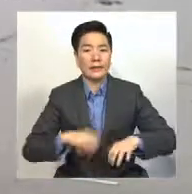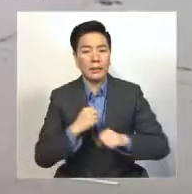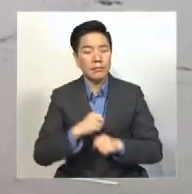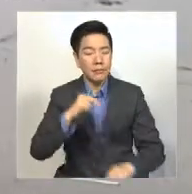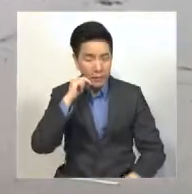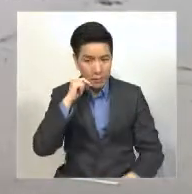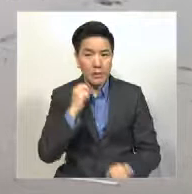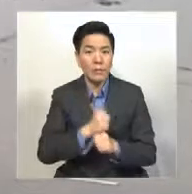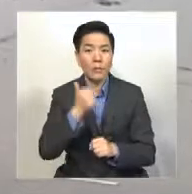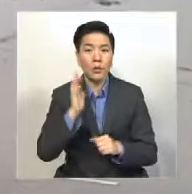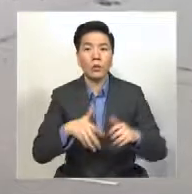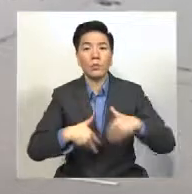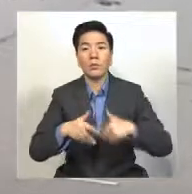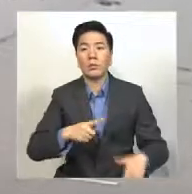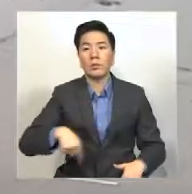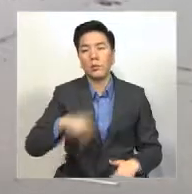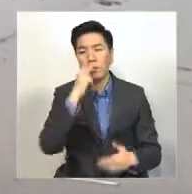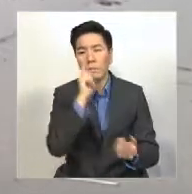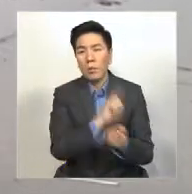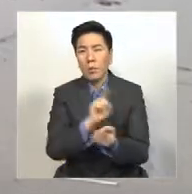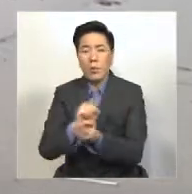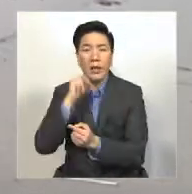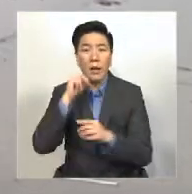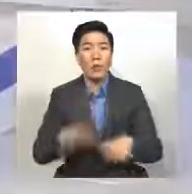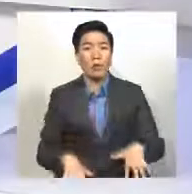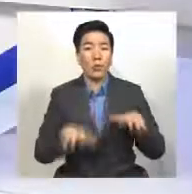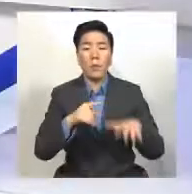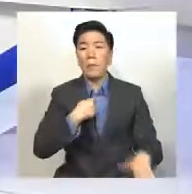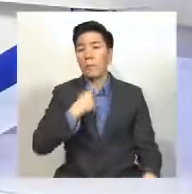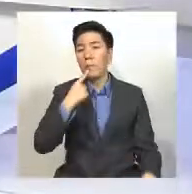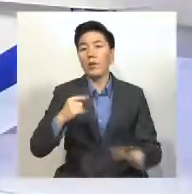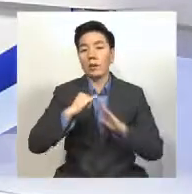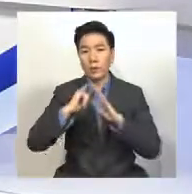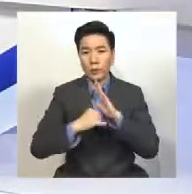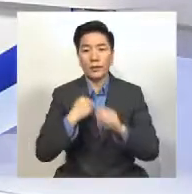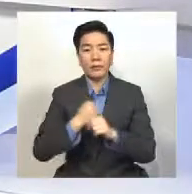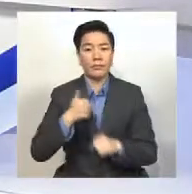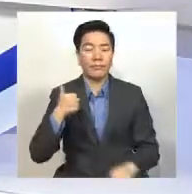ได้นะคะประชาชนที่พบว่ามีน้ำท่วมขังก็สามารถแจ้งเข้ามาที่จังหวัดได้ค่ะ